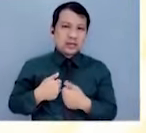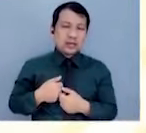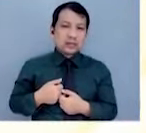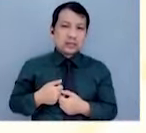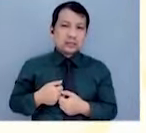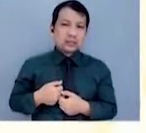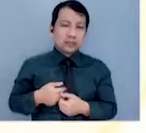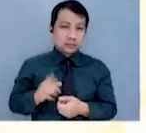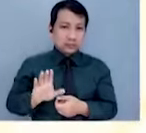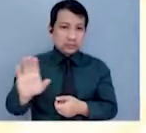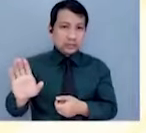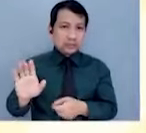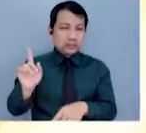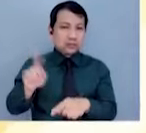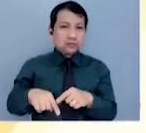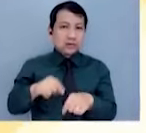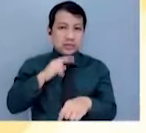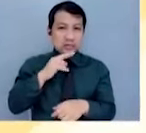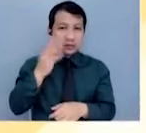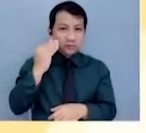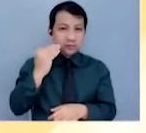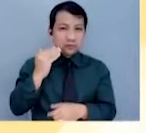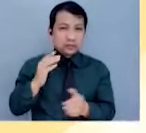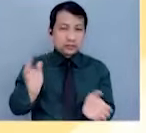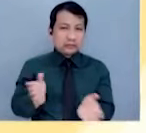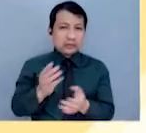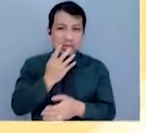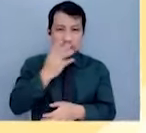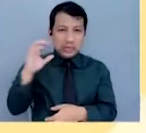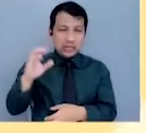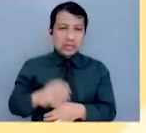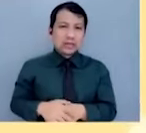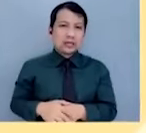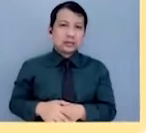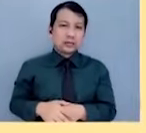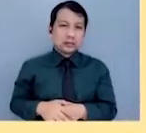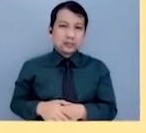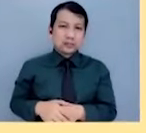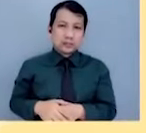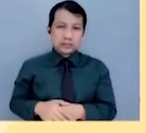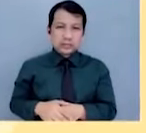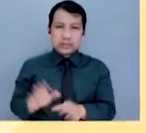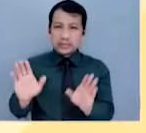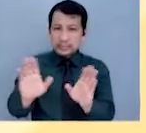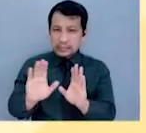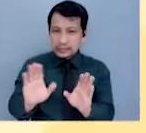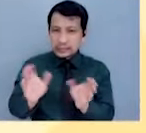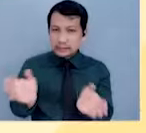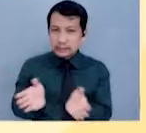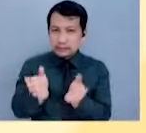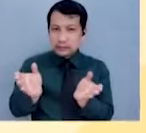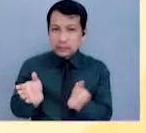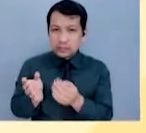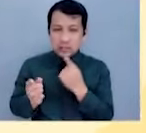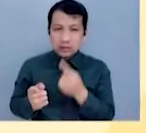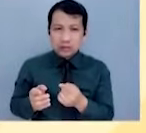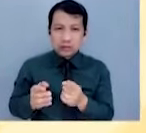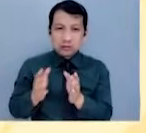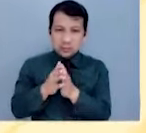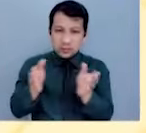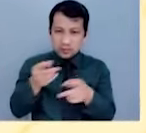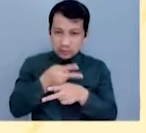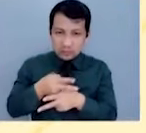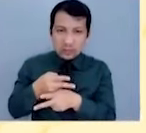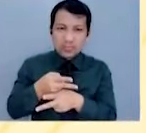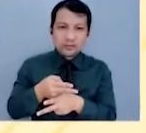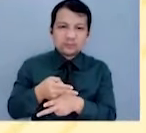for them to survive because of the heat, you know. But we do not encourage them. That's why we are very careful